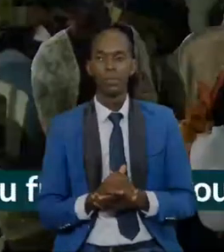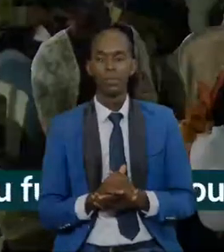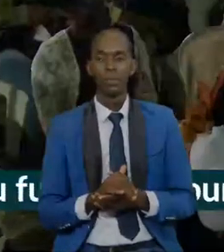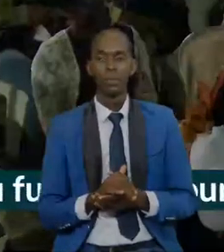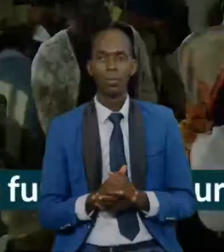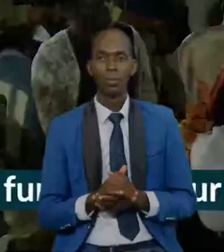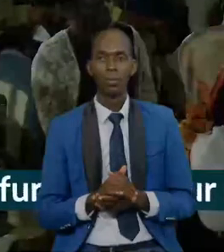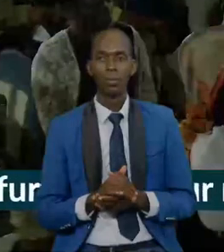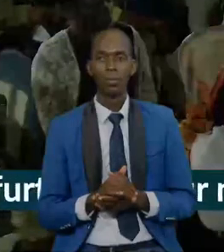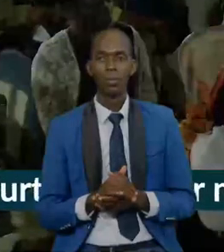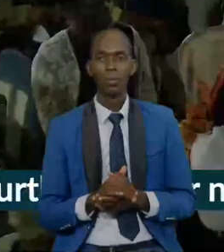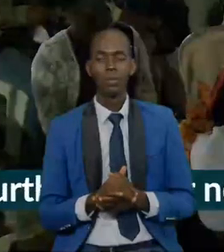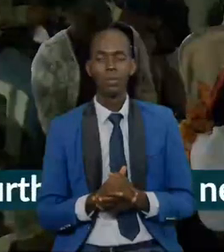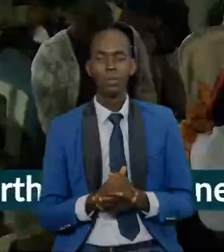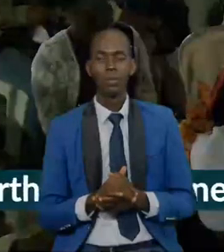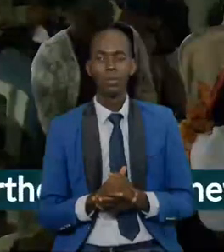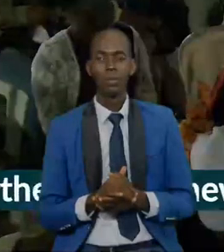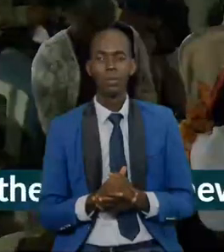l'ordinaire